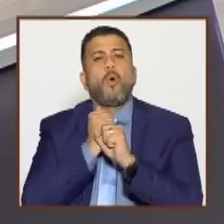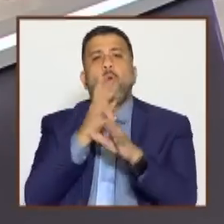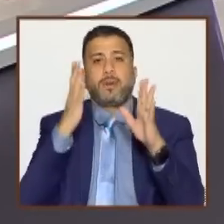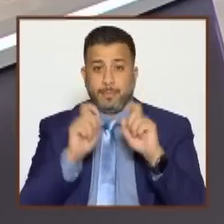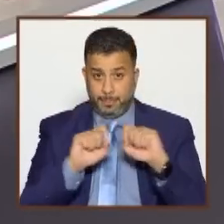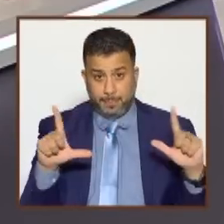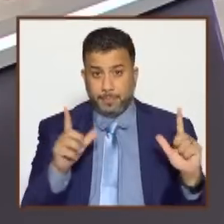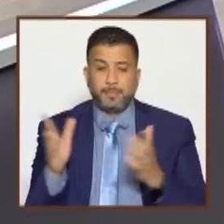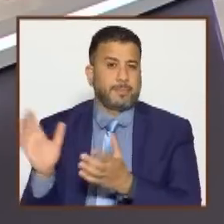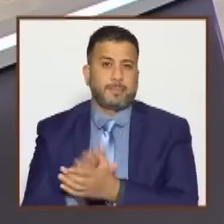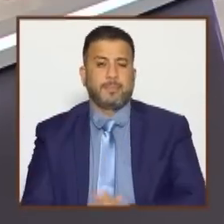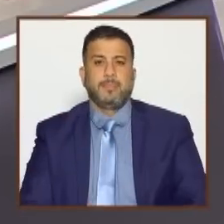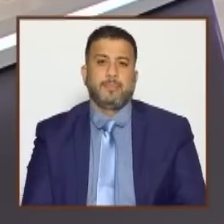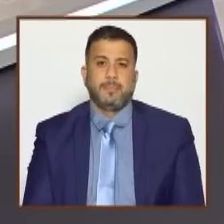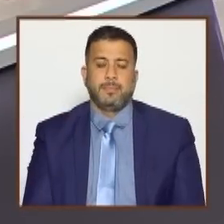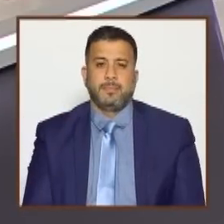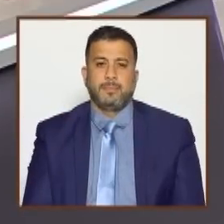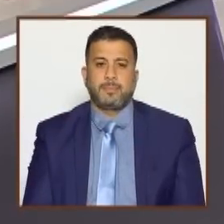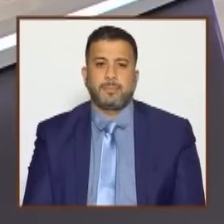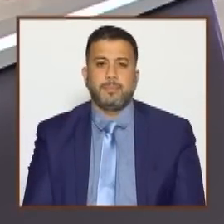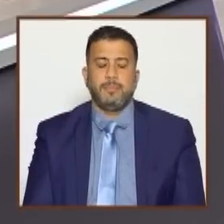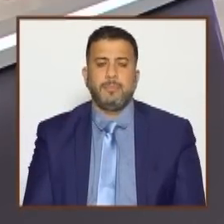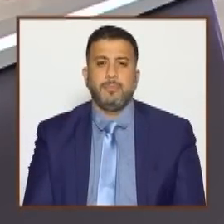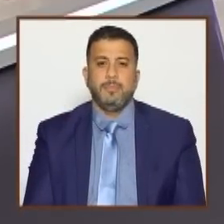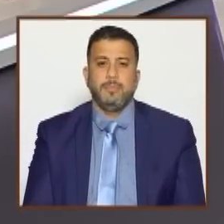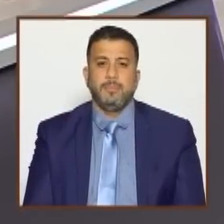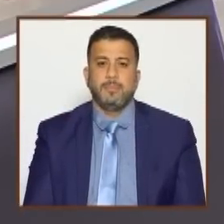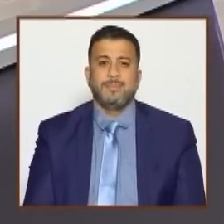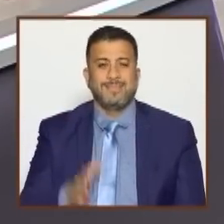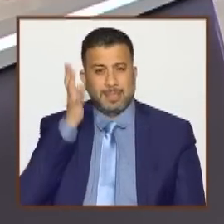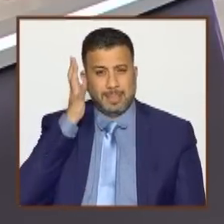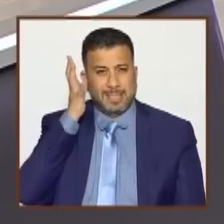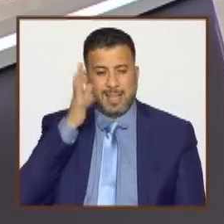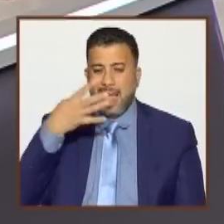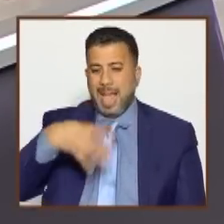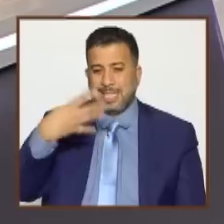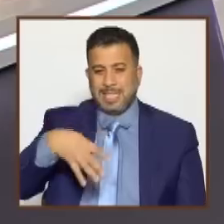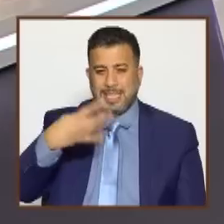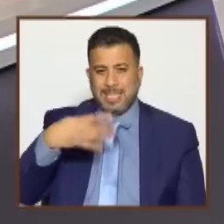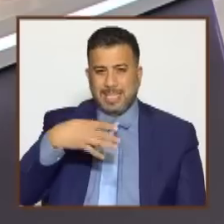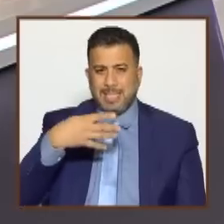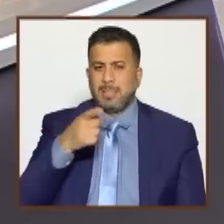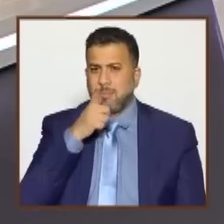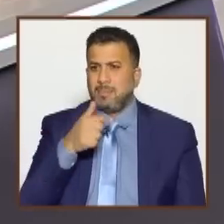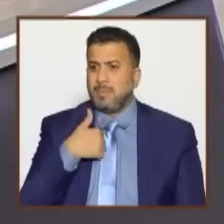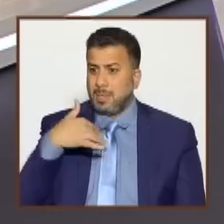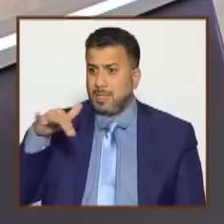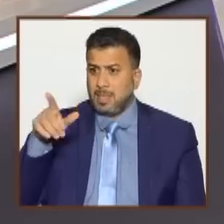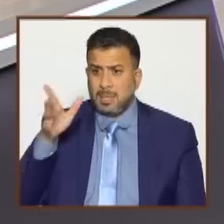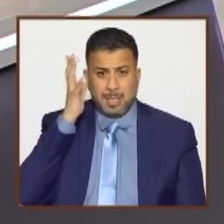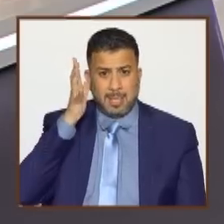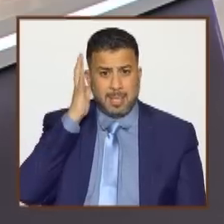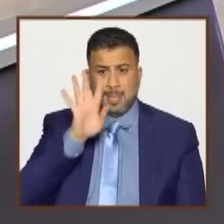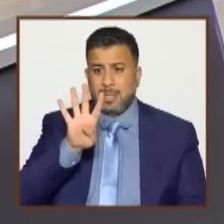أبو خالد يقول أنا كنت يعني ذهبت إلى صلاة العصر، حصلت الجماعة قد انتهوا من